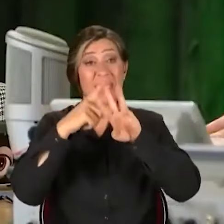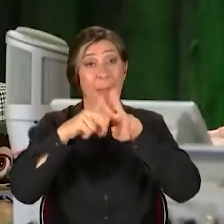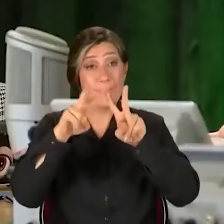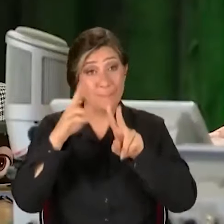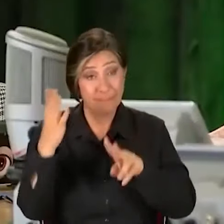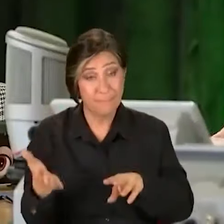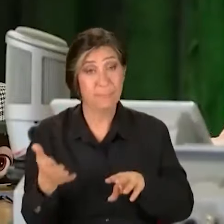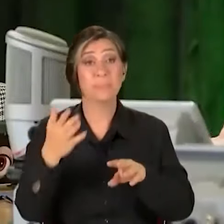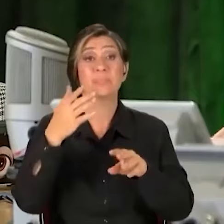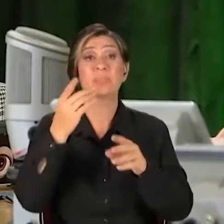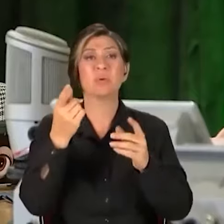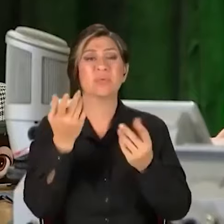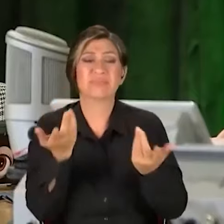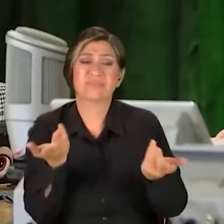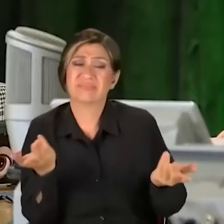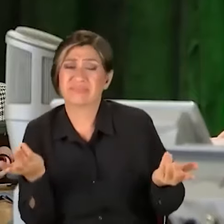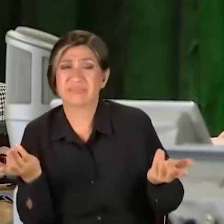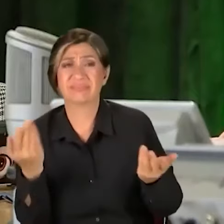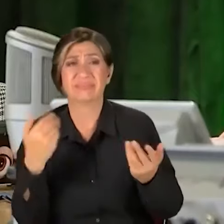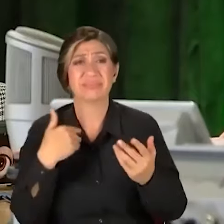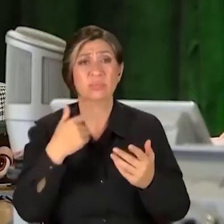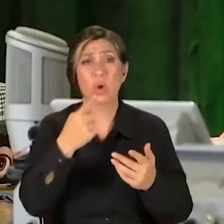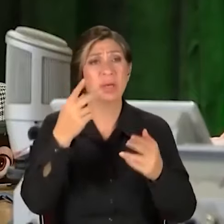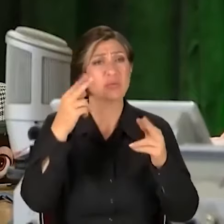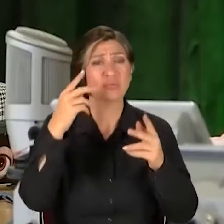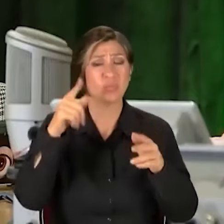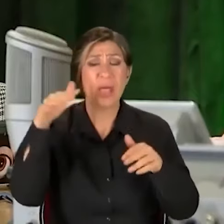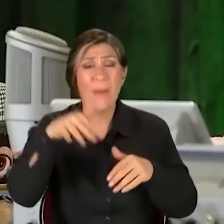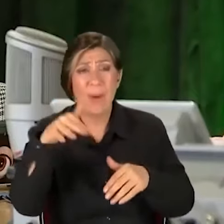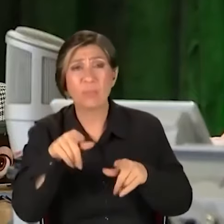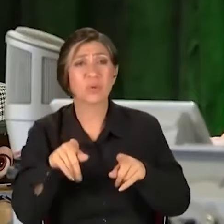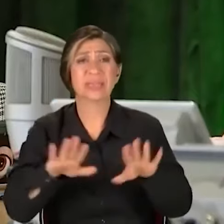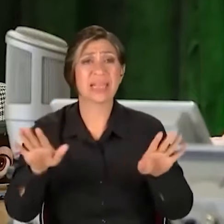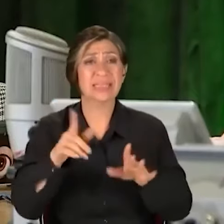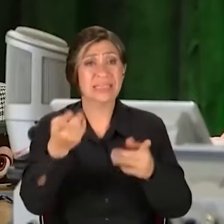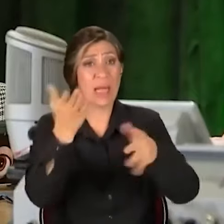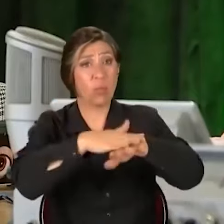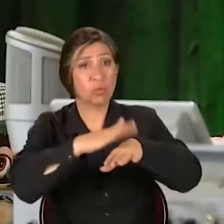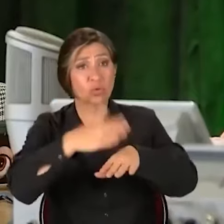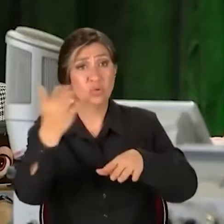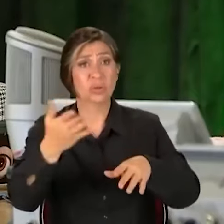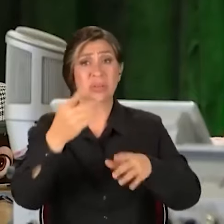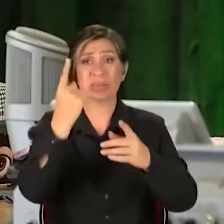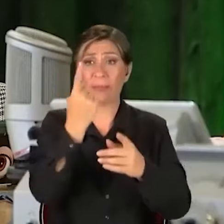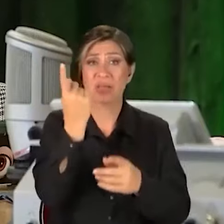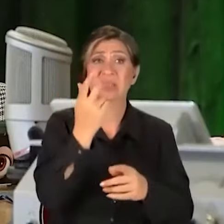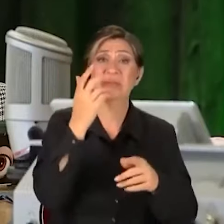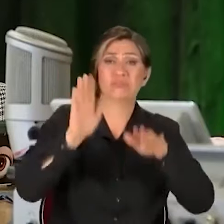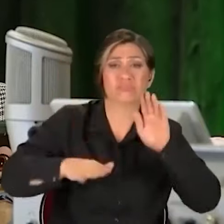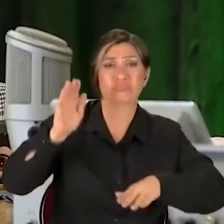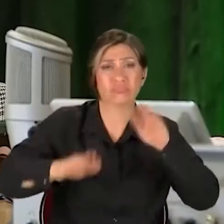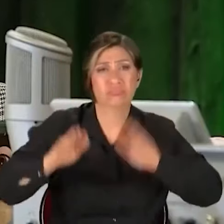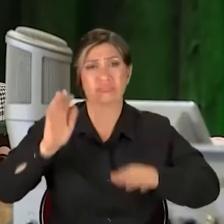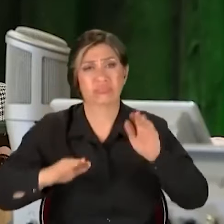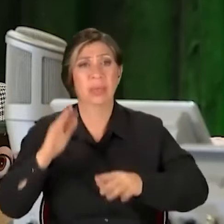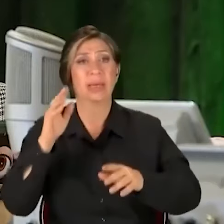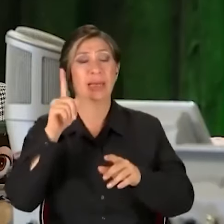olsun, Snoop Dogg olsun konuyu hafife alıyor. Hani biz böyle çıkarmadık, hip hop kültürü bu değildi. Siz ne yapıyorsunuz? Tek bir flow'la, tek bir ritimle.